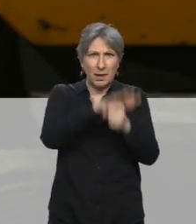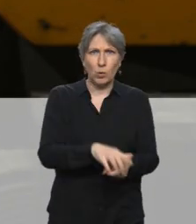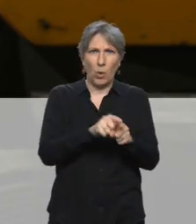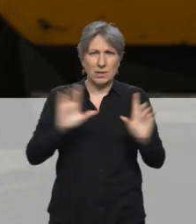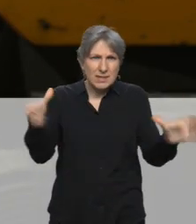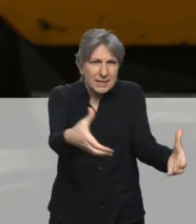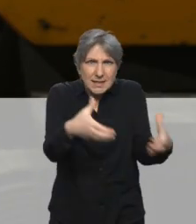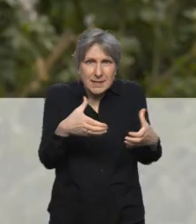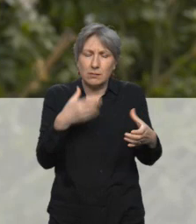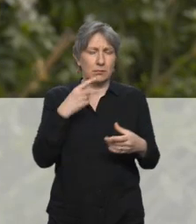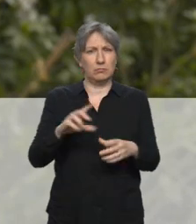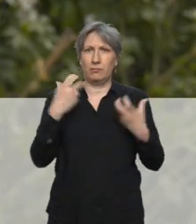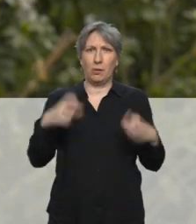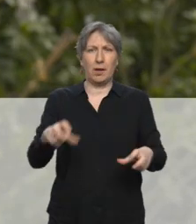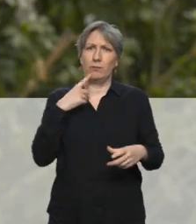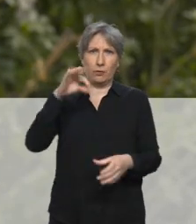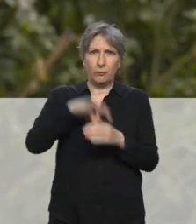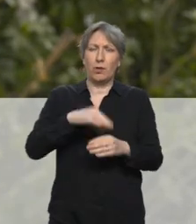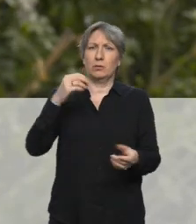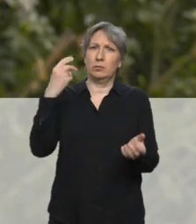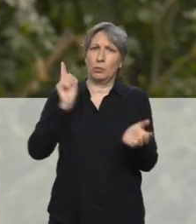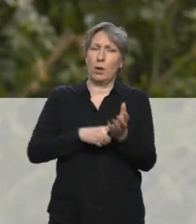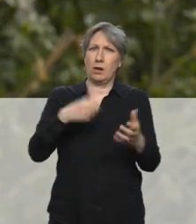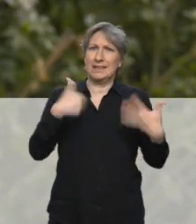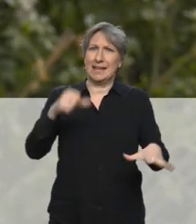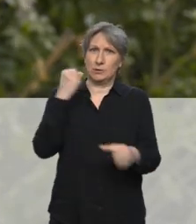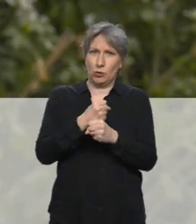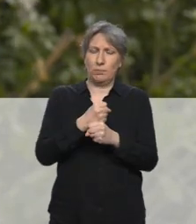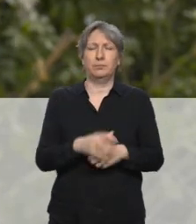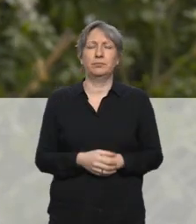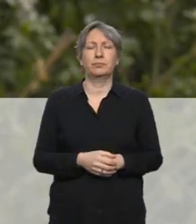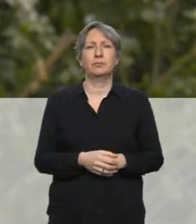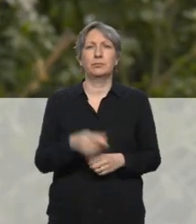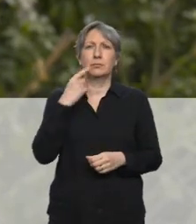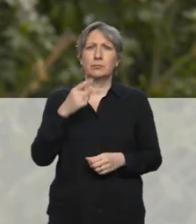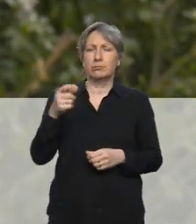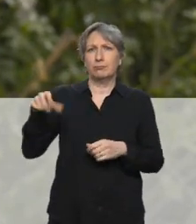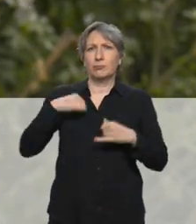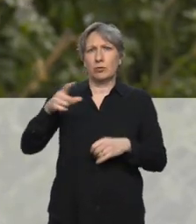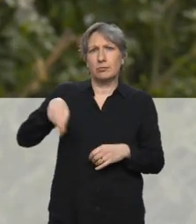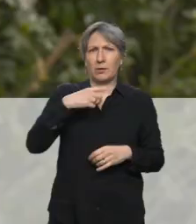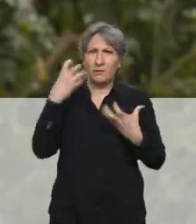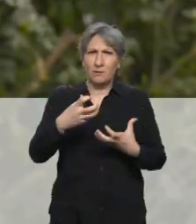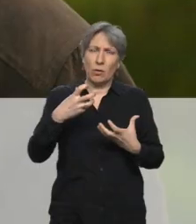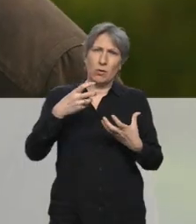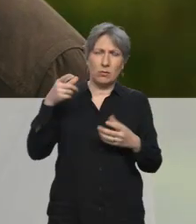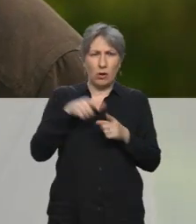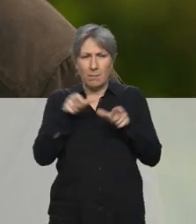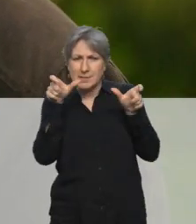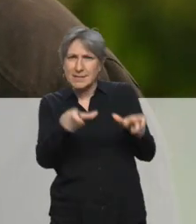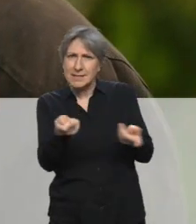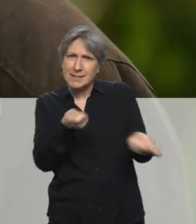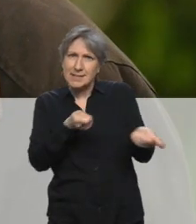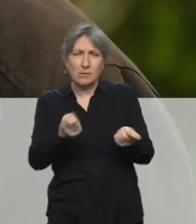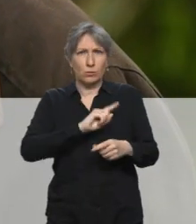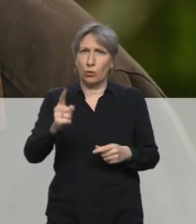SNU et le droit de vote à 16 ans. Alors que certains souhaitent voir la jeunesse marcher au pas sous les drapeaux, nous on la préfère le point levé. C'est par les